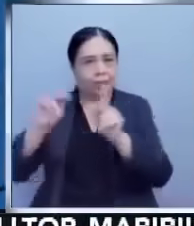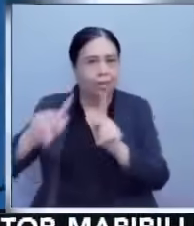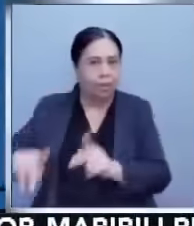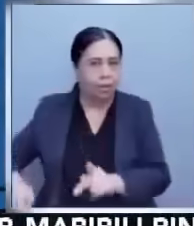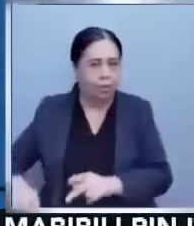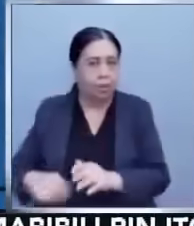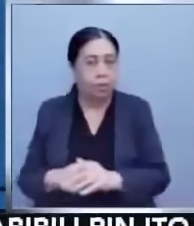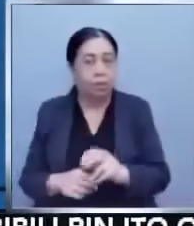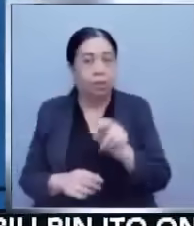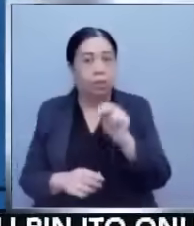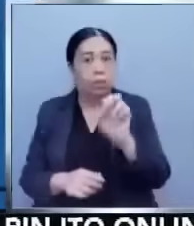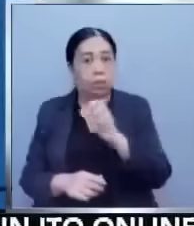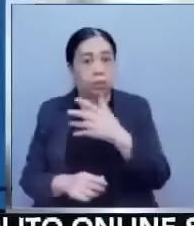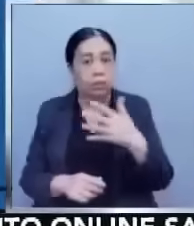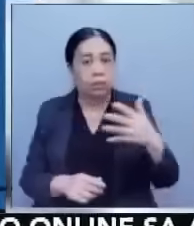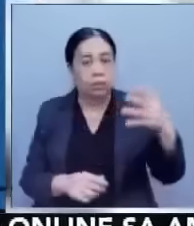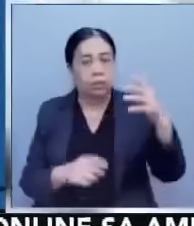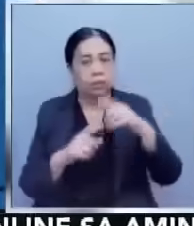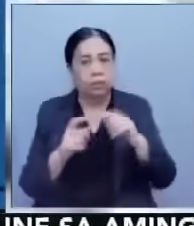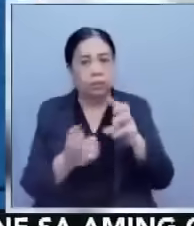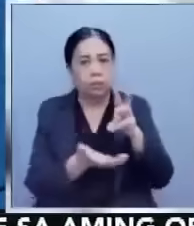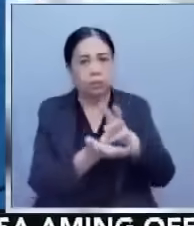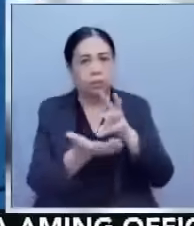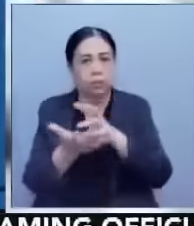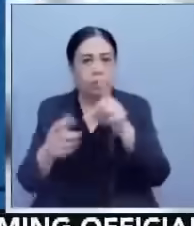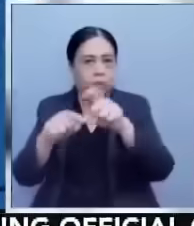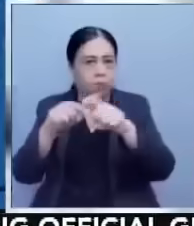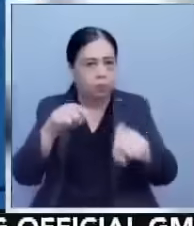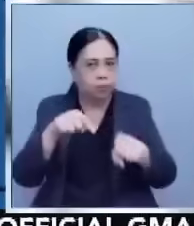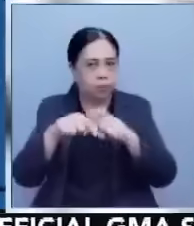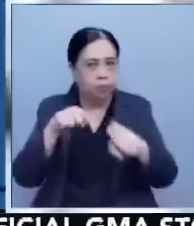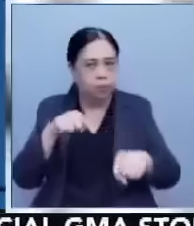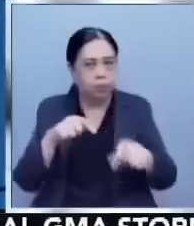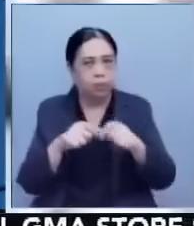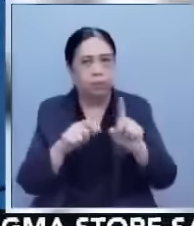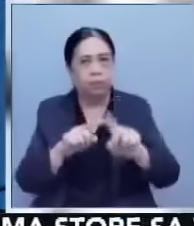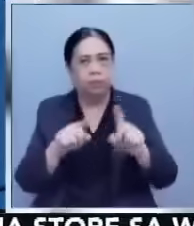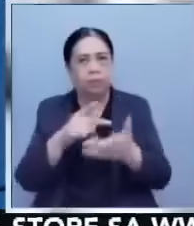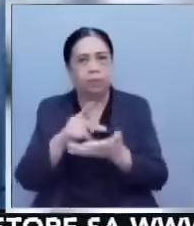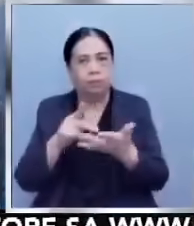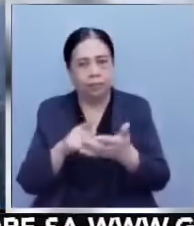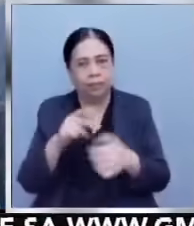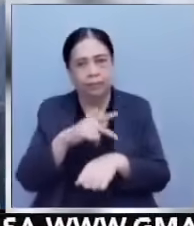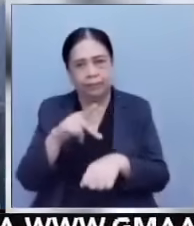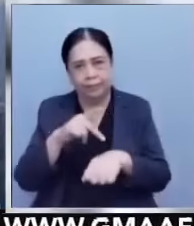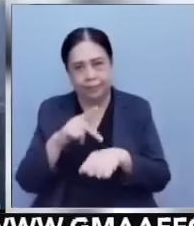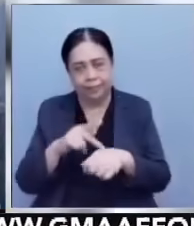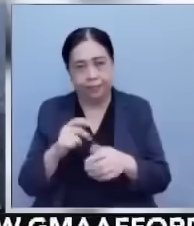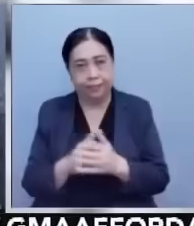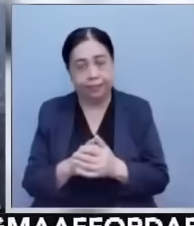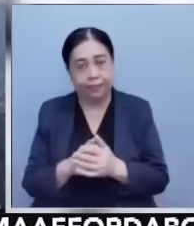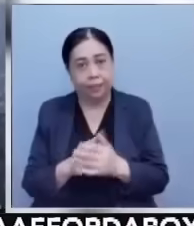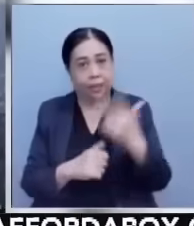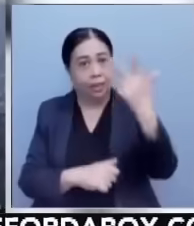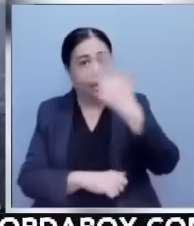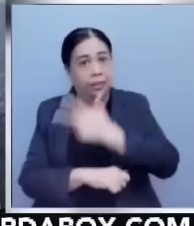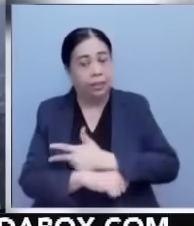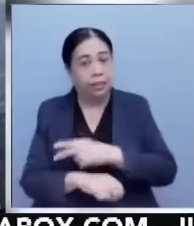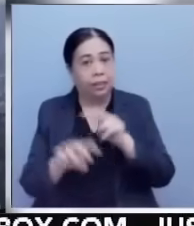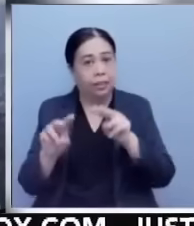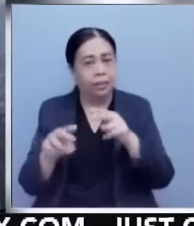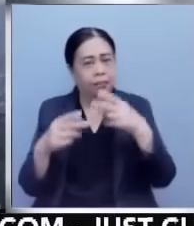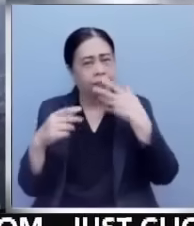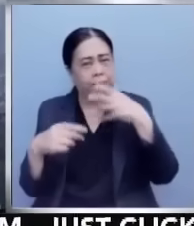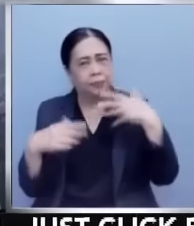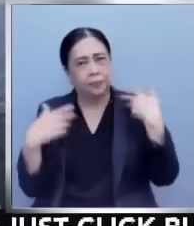Northeasterly surface wind flow at localized thunderstorms naman sa iba pang bahagi ng bansa. Sa 3-day forecast ng PAGASA, malinsangan ang